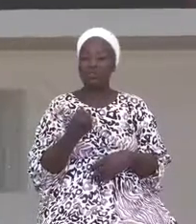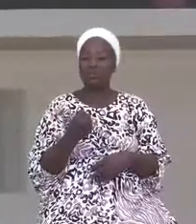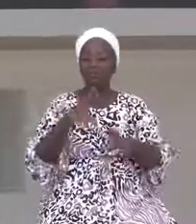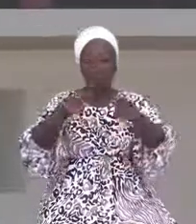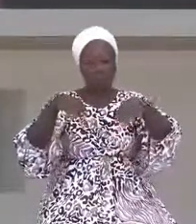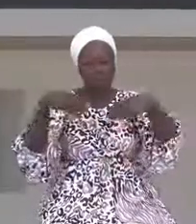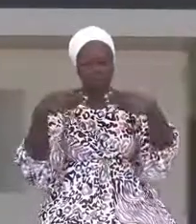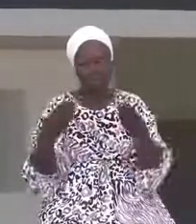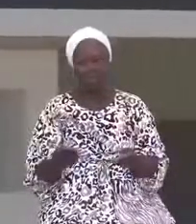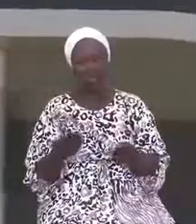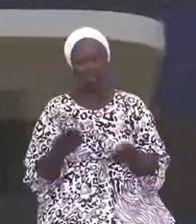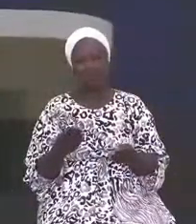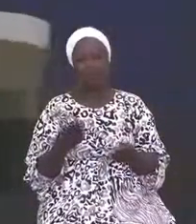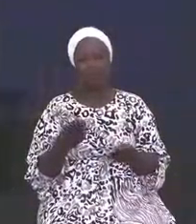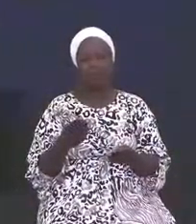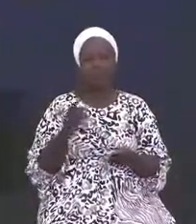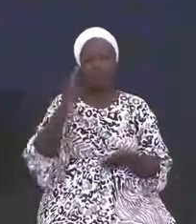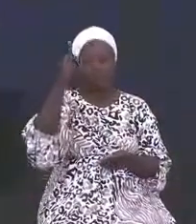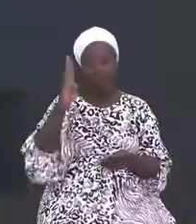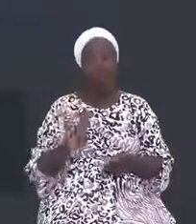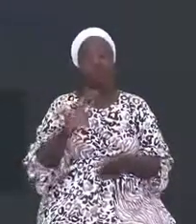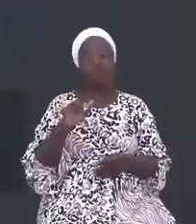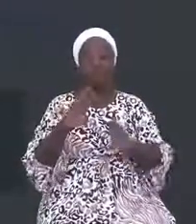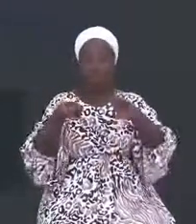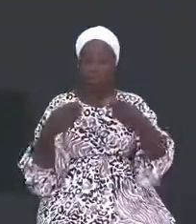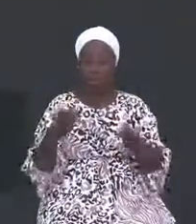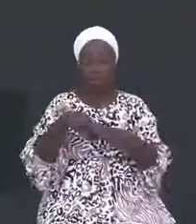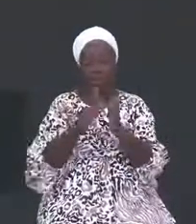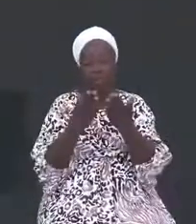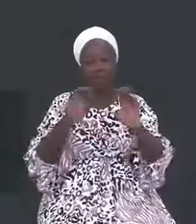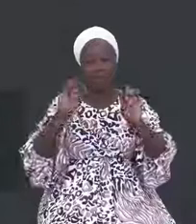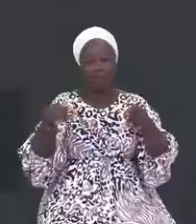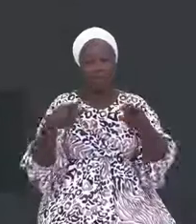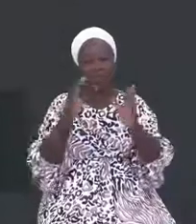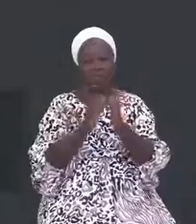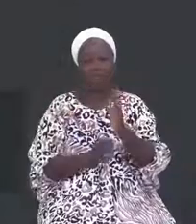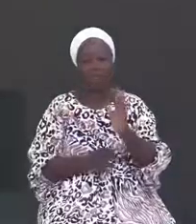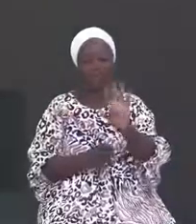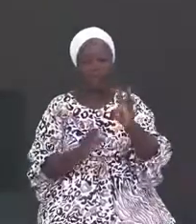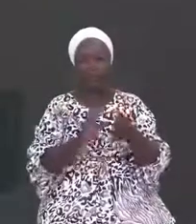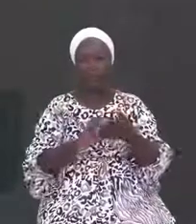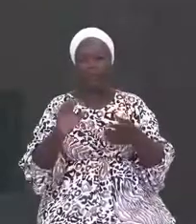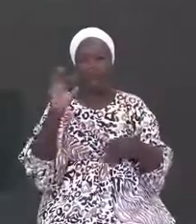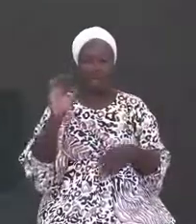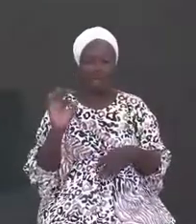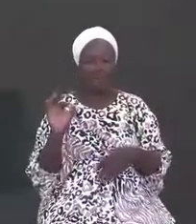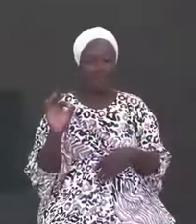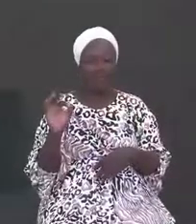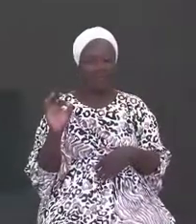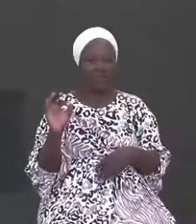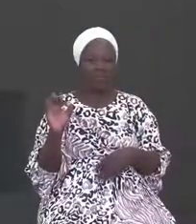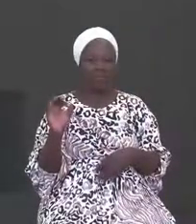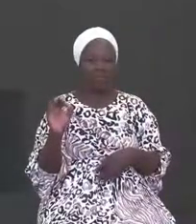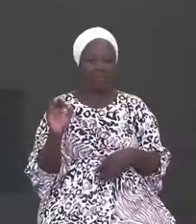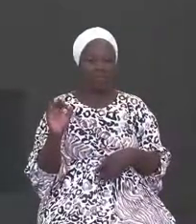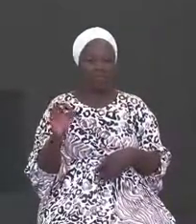Philippiens au chapitre 4, verset 9. Philippiens 4, 9. Il dit,